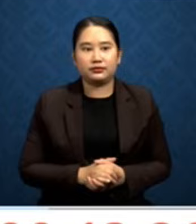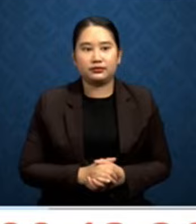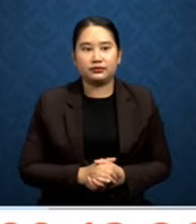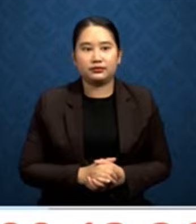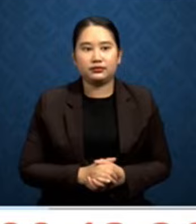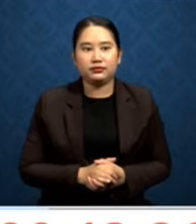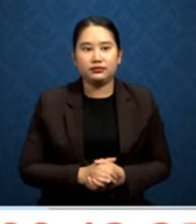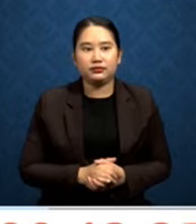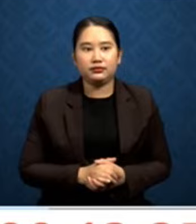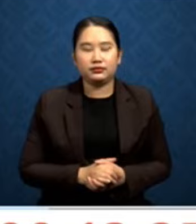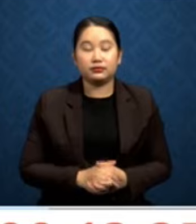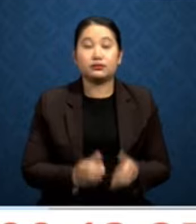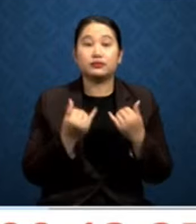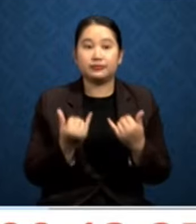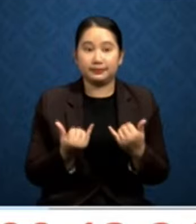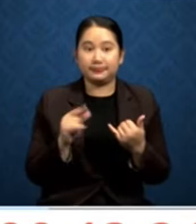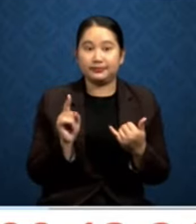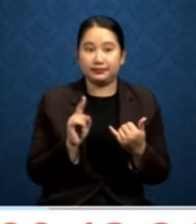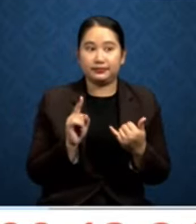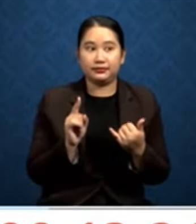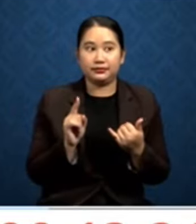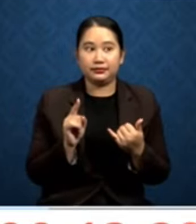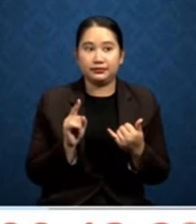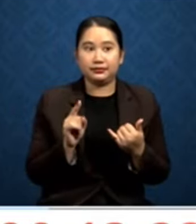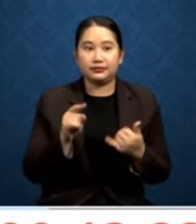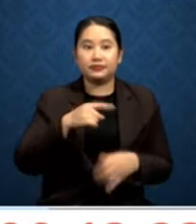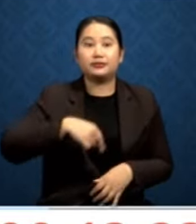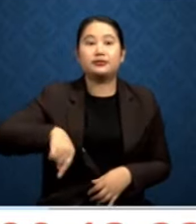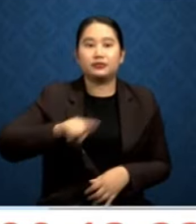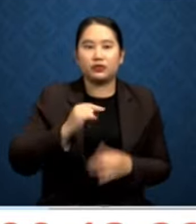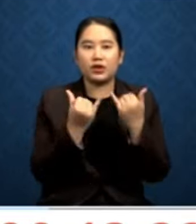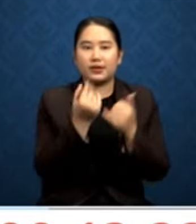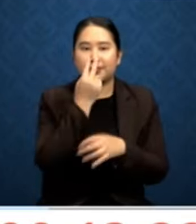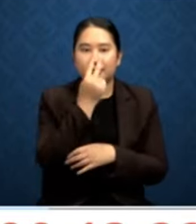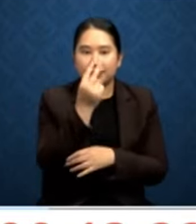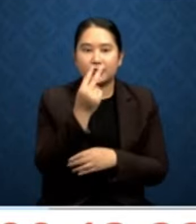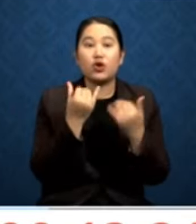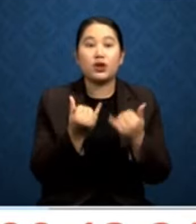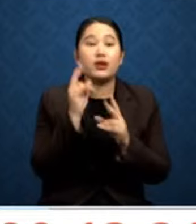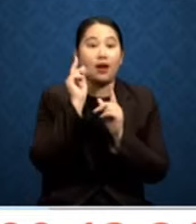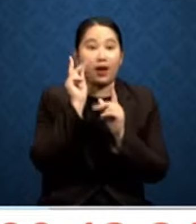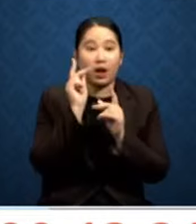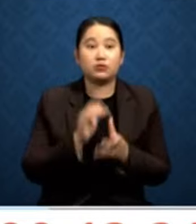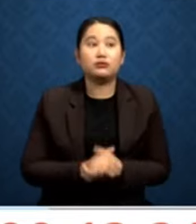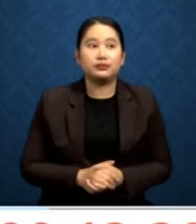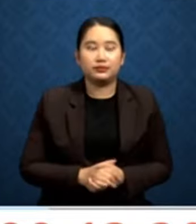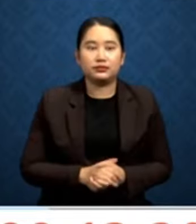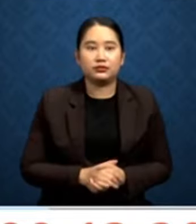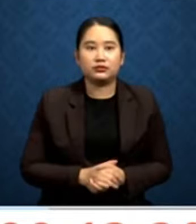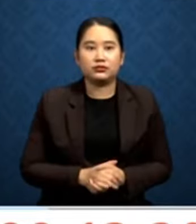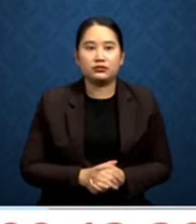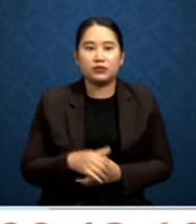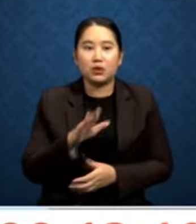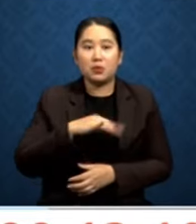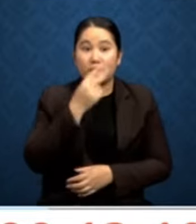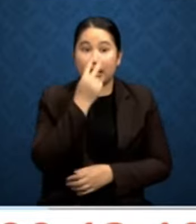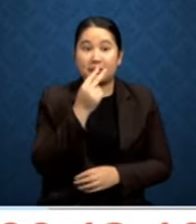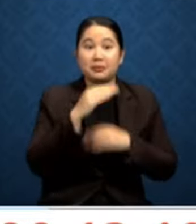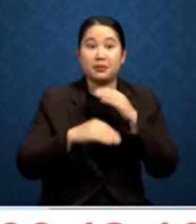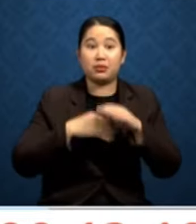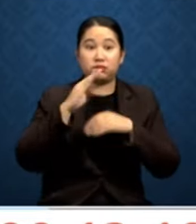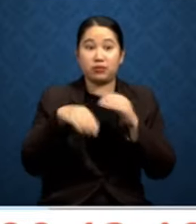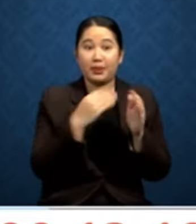อัี้มาถึงสิ่งที่กำลงเกิดขึ้ในปัจจบัน เราเหพัฒนาการไครับ